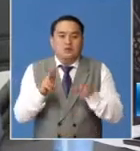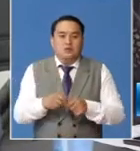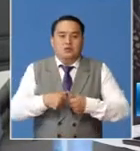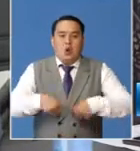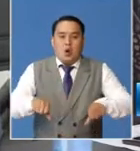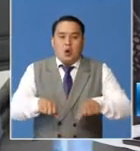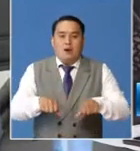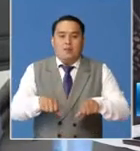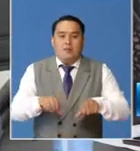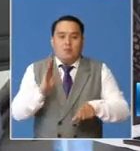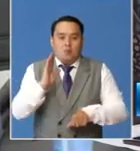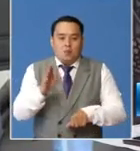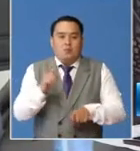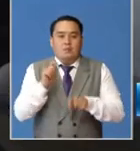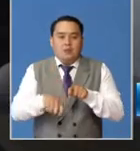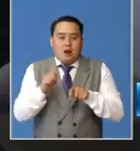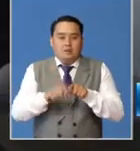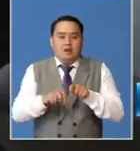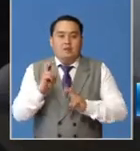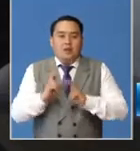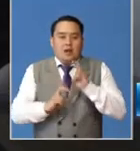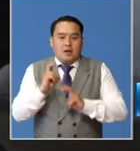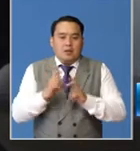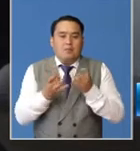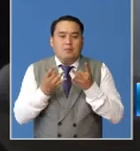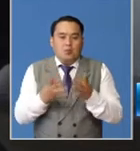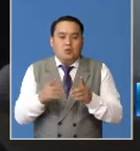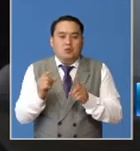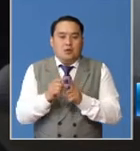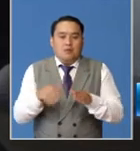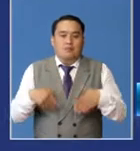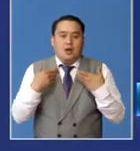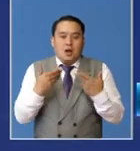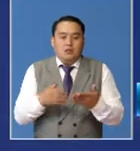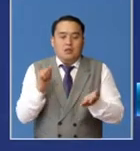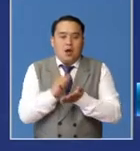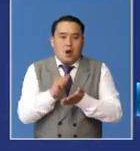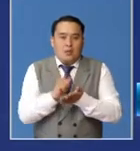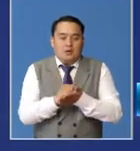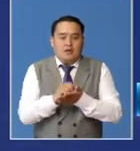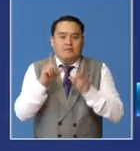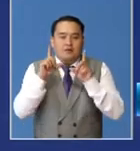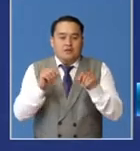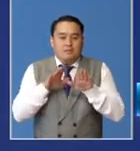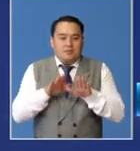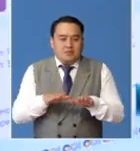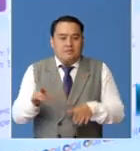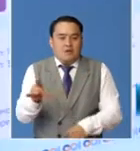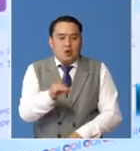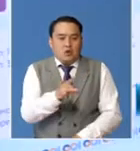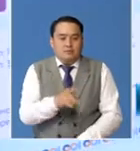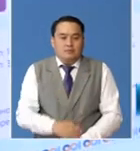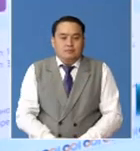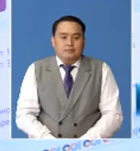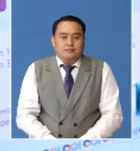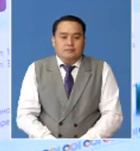созданная экспертная комиссия будет проверять предприятия не просто на основании представленных документов, но и выезжать на места в регионы.